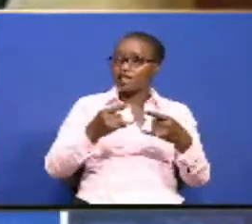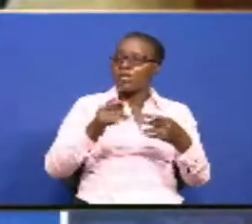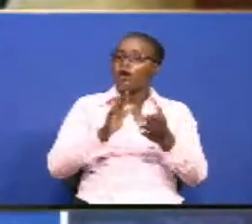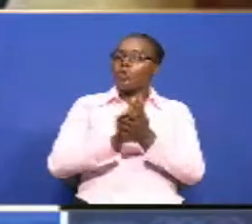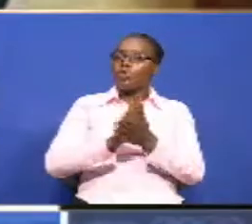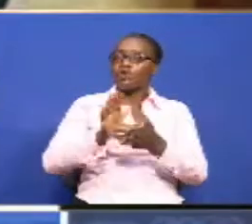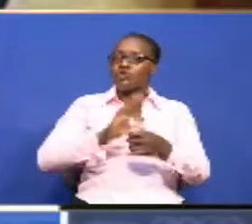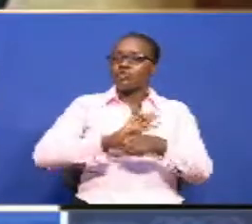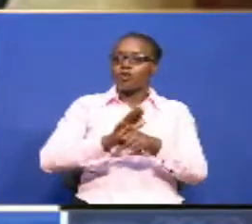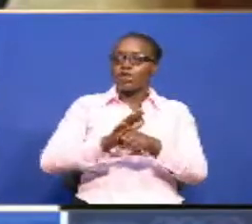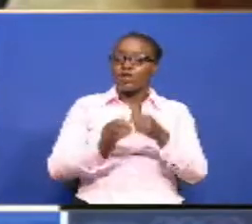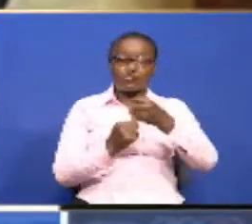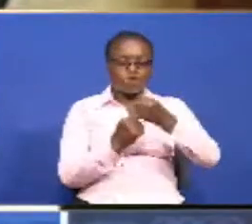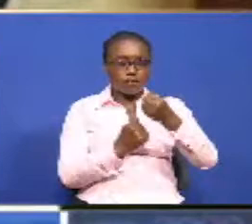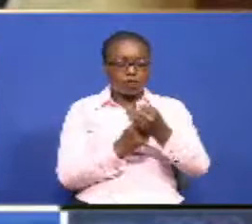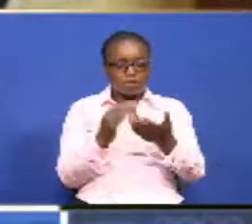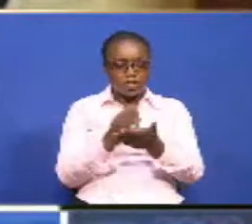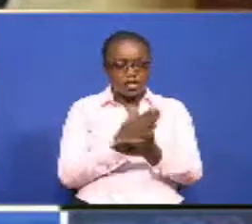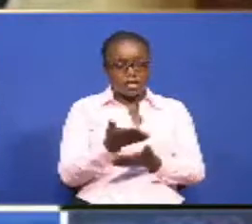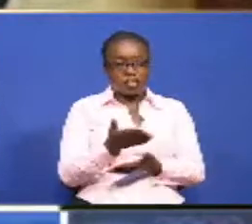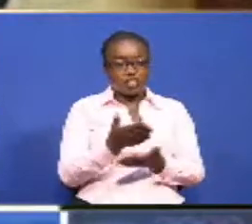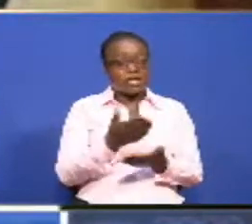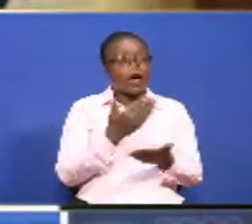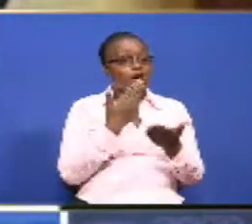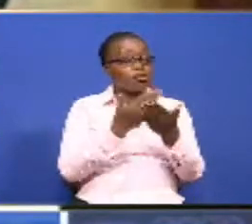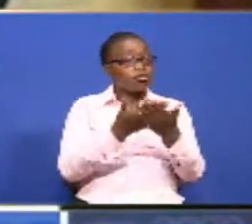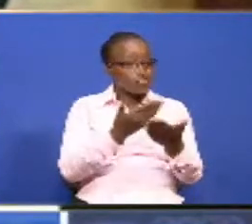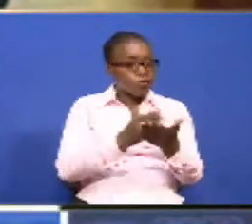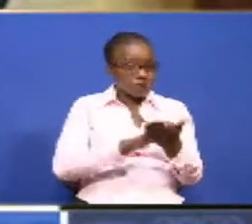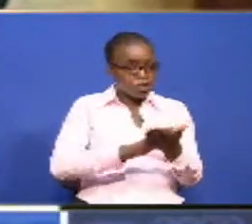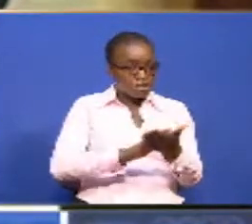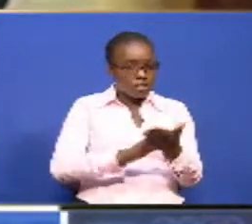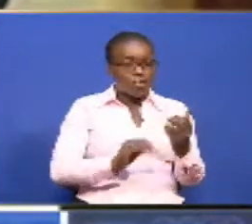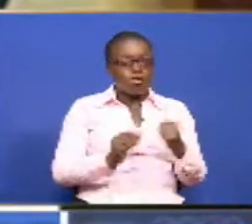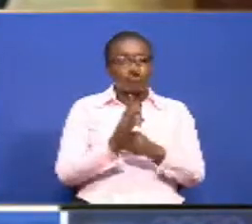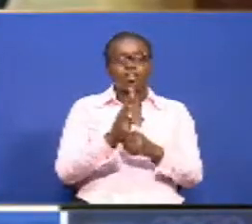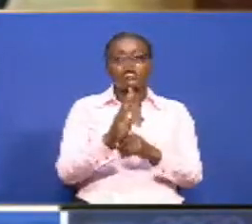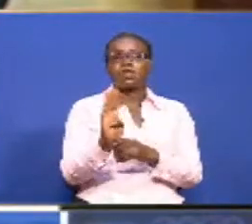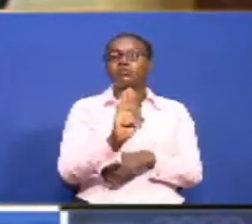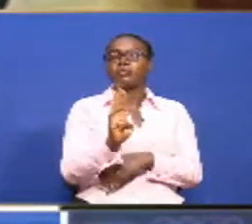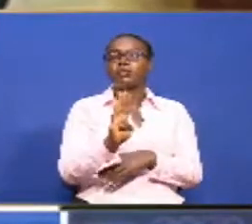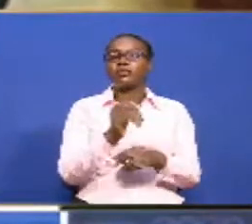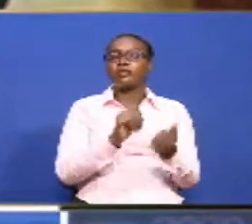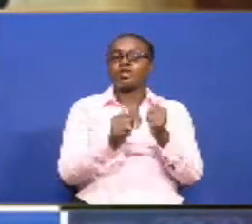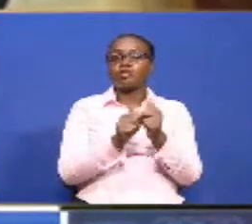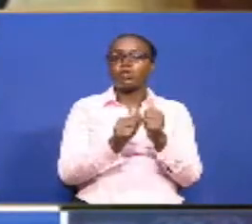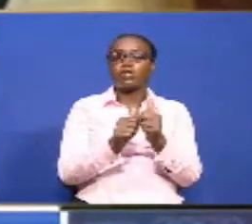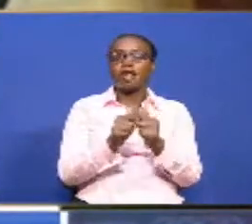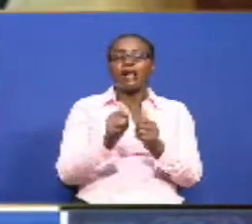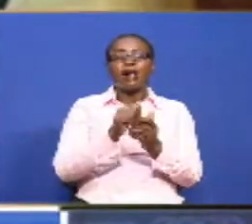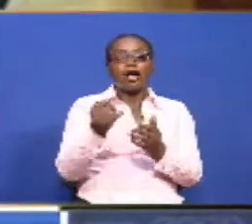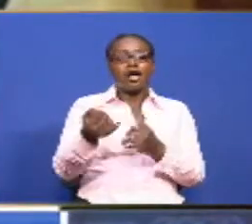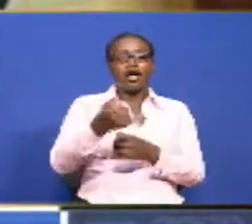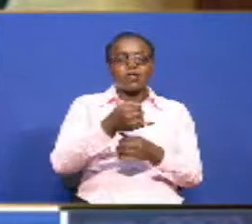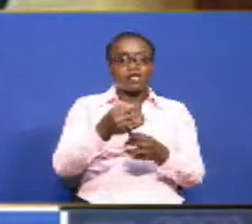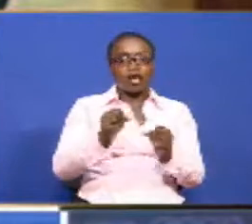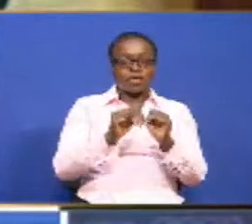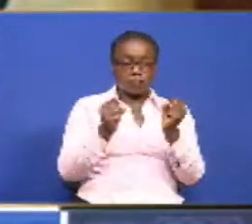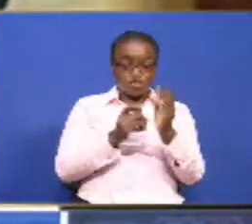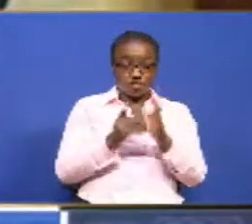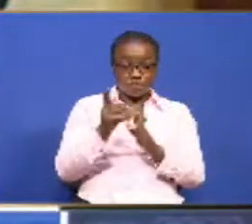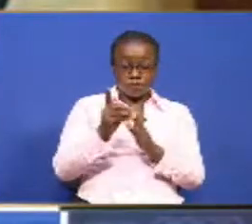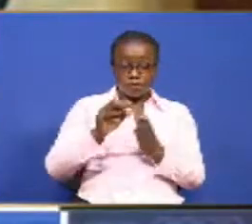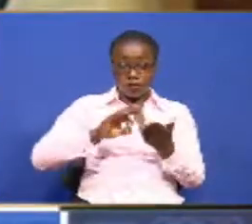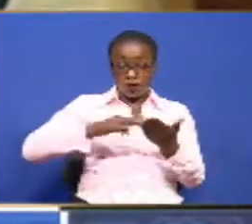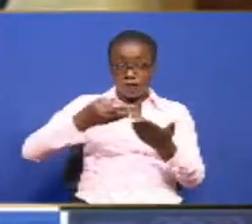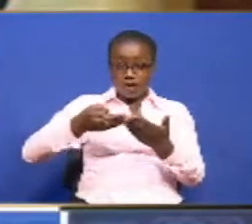To support this sector, I propose an allocation of shilling 14 billion to the Sports, Arts and Social Development Fund. I have also set